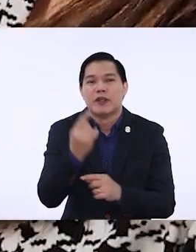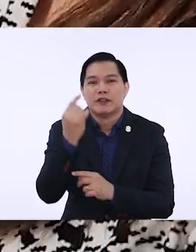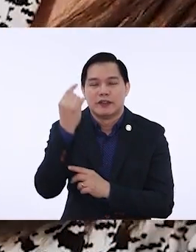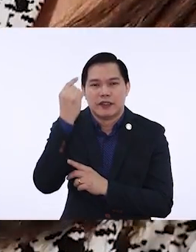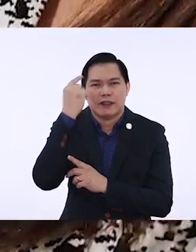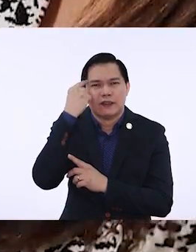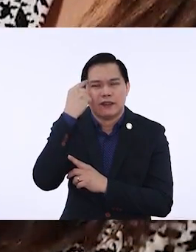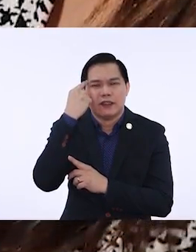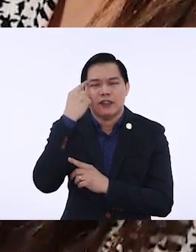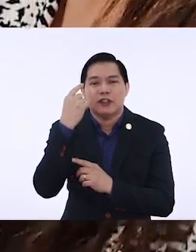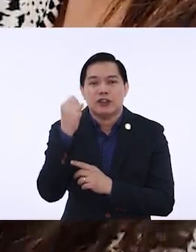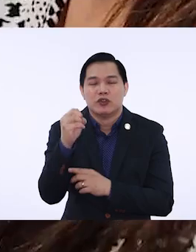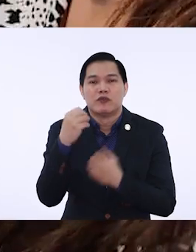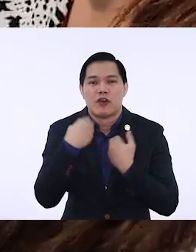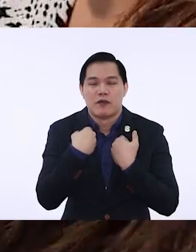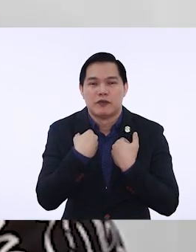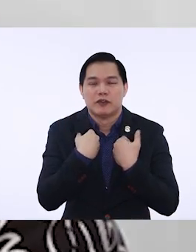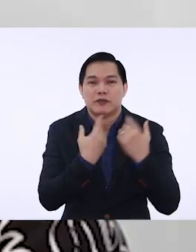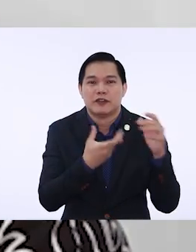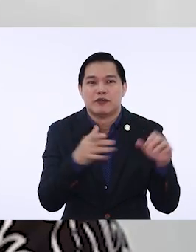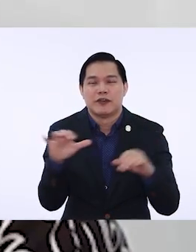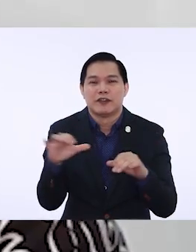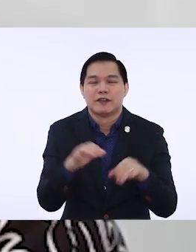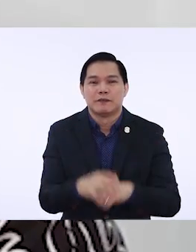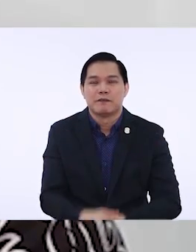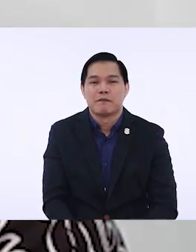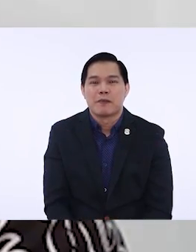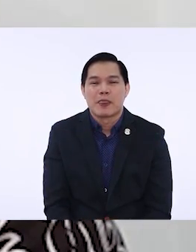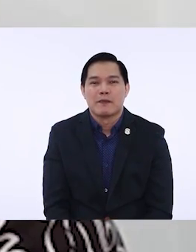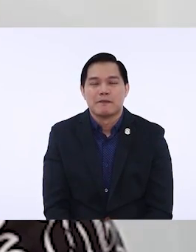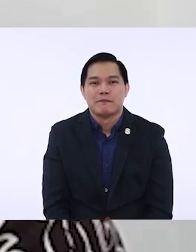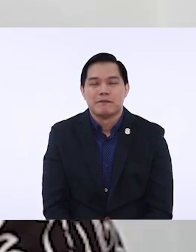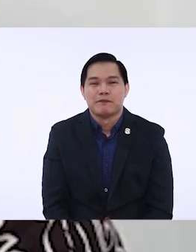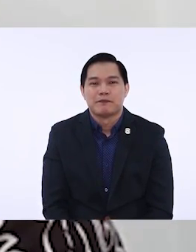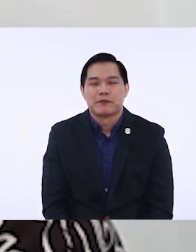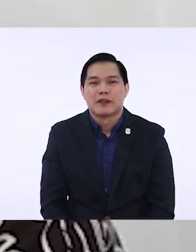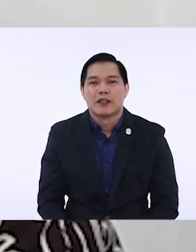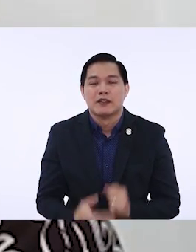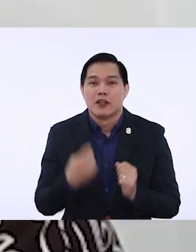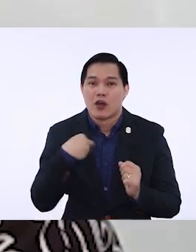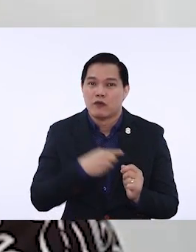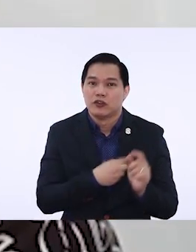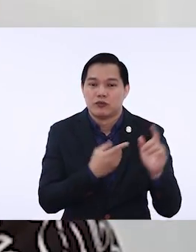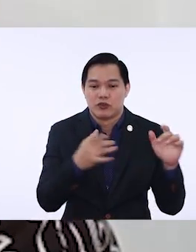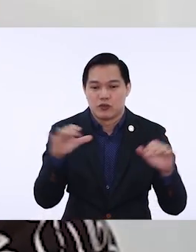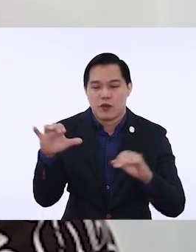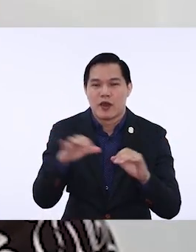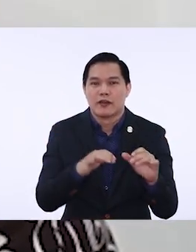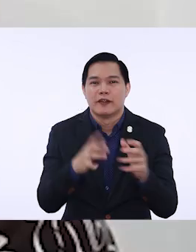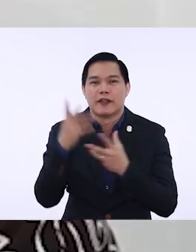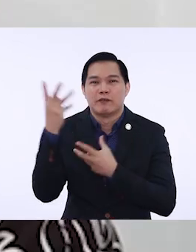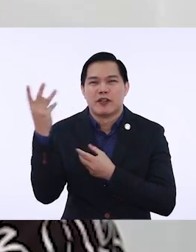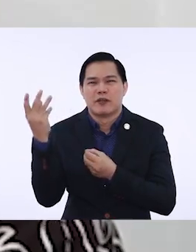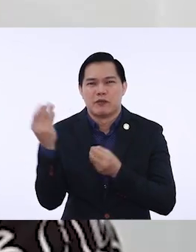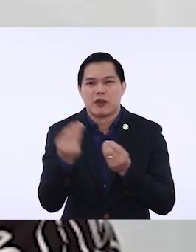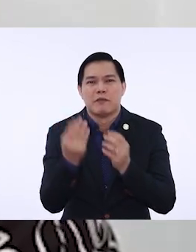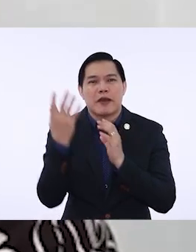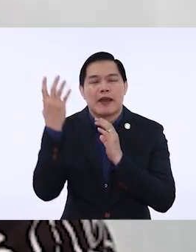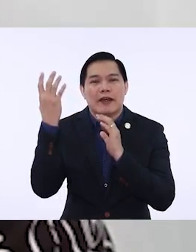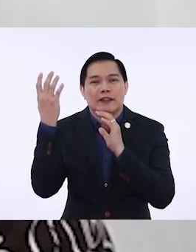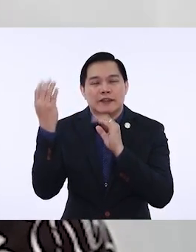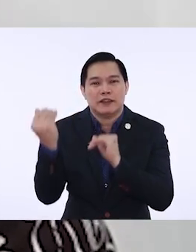para magkaroon po ng ganitong klaseng aktibidad. Ang mga ganito pong aktibidad ay nakapagbibigay po ng pag-asa sa amin